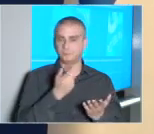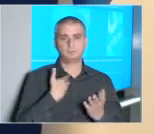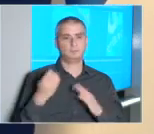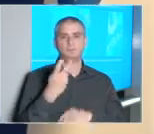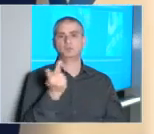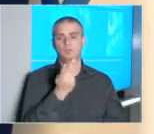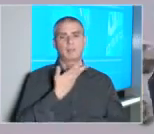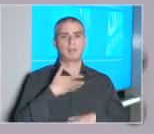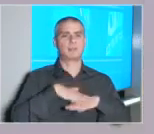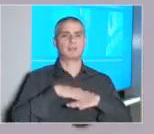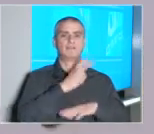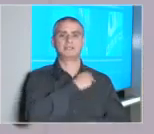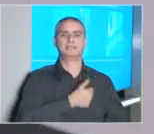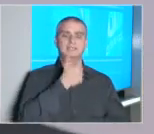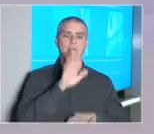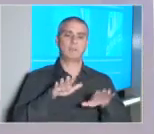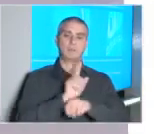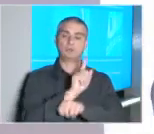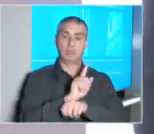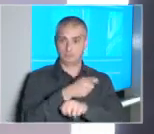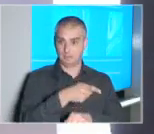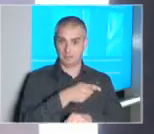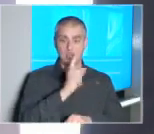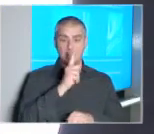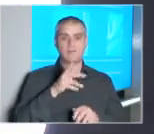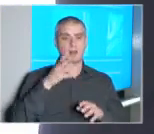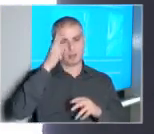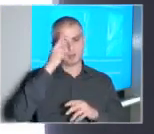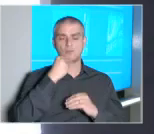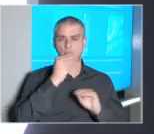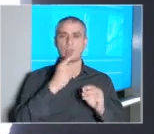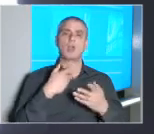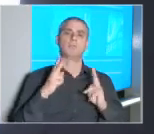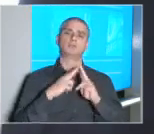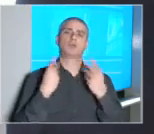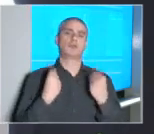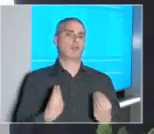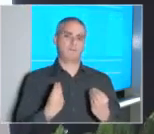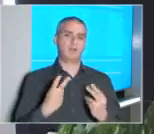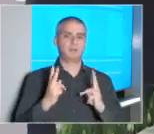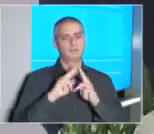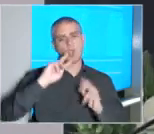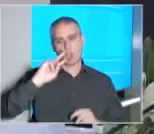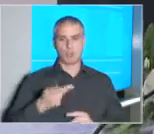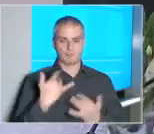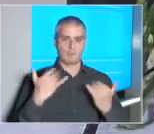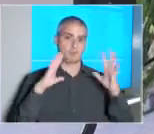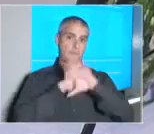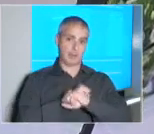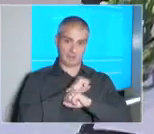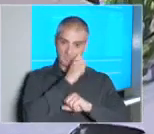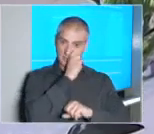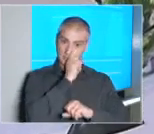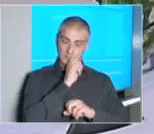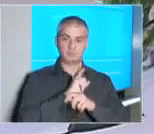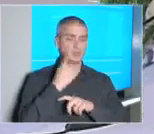מינוי השניים לשרים בממשלת המעבר. עם זאת, בהודעה מטעם הליכוד נמסר שהפגישה הייתה חיובית וכי הצדדים ייפגשו שוב הערב.